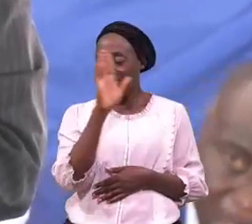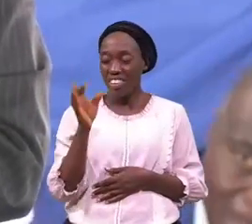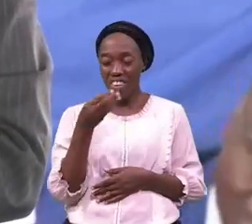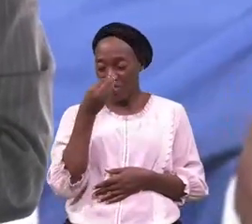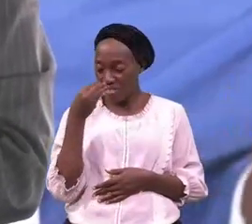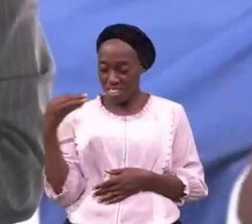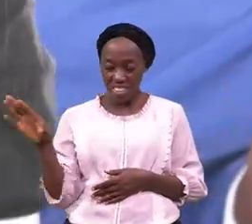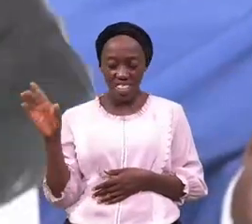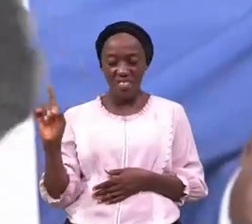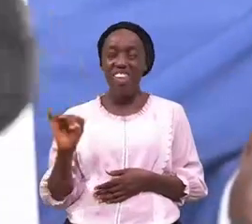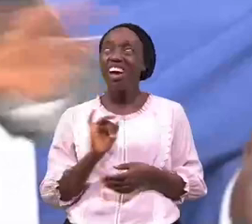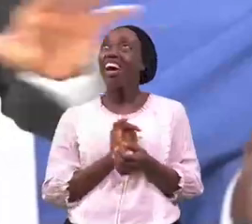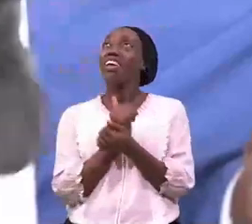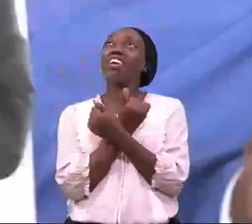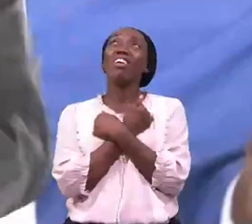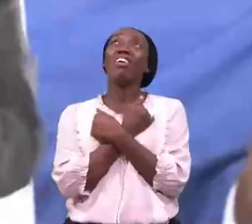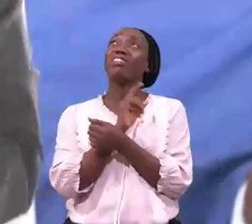l'abandonner. Je l'aime.